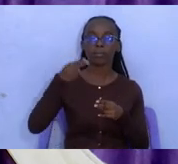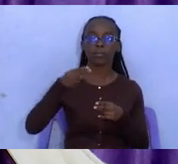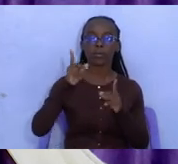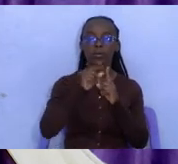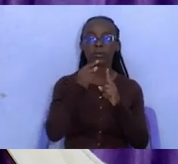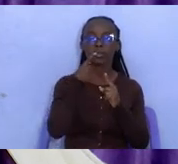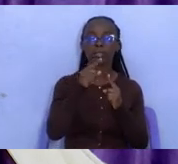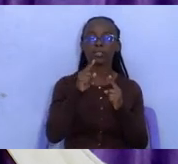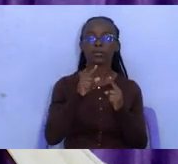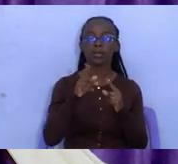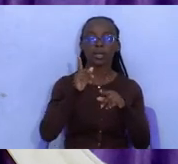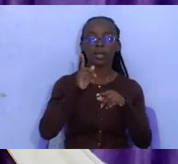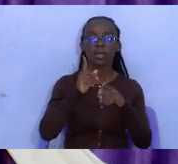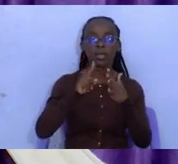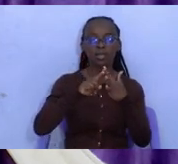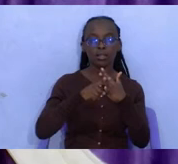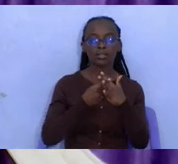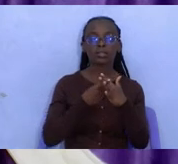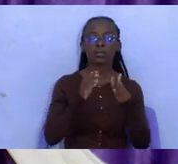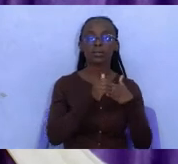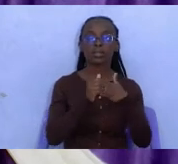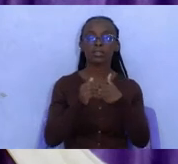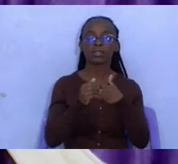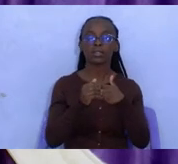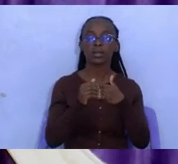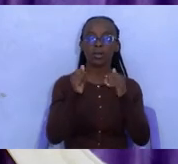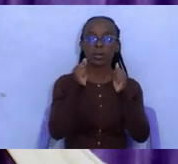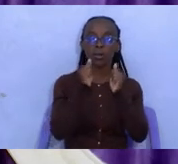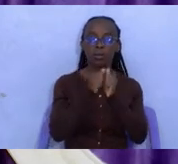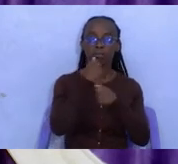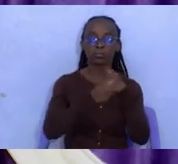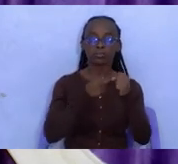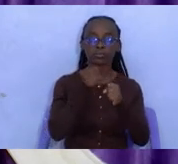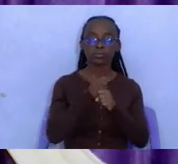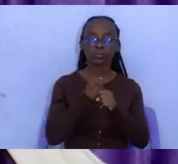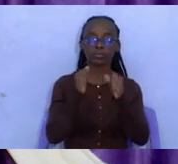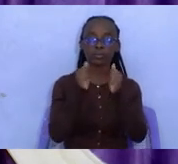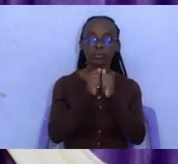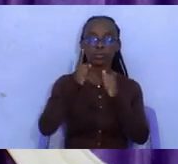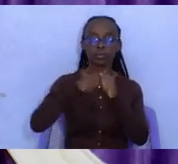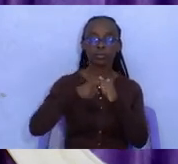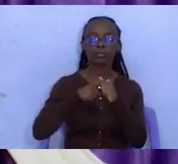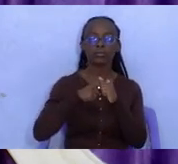Maandiko inasema alianza kutawala akiwa na 16 years old. This man was a teenager.